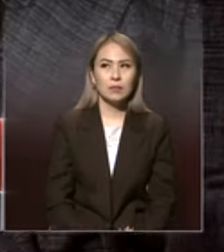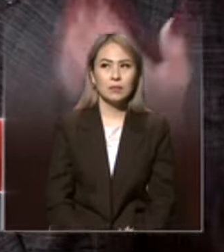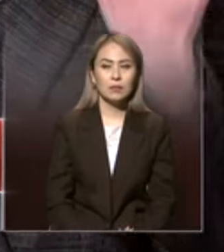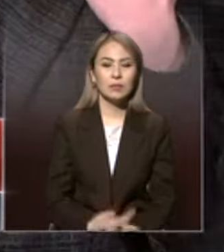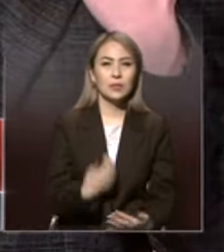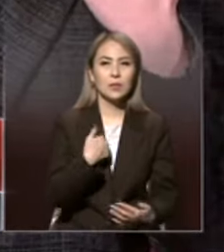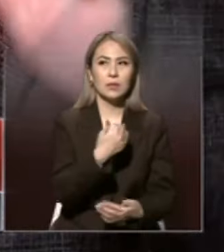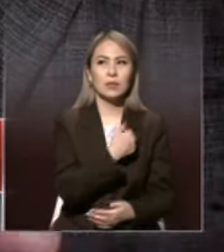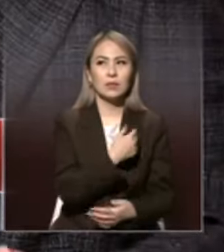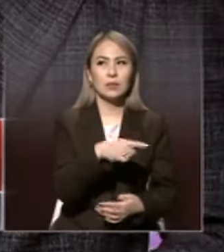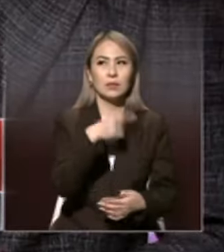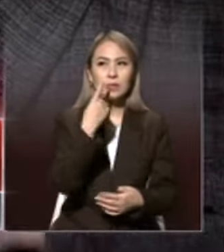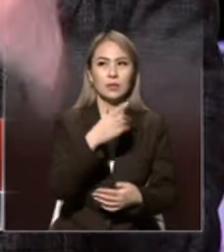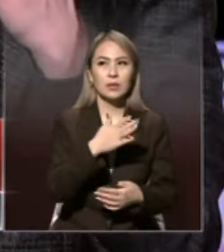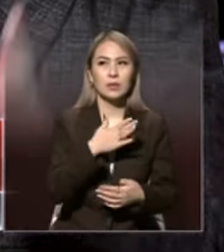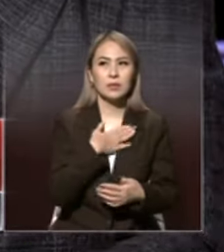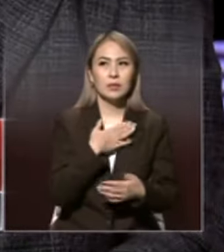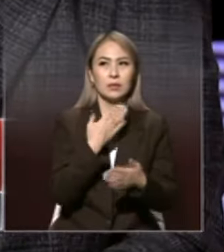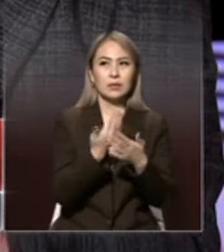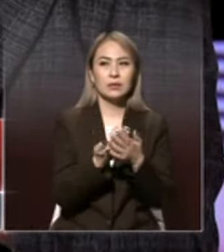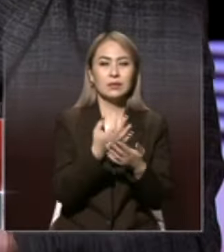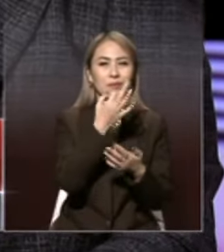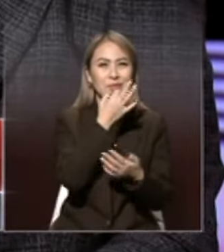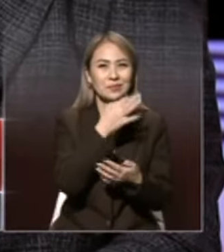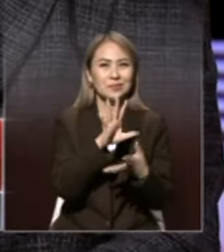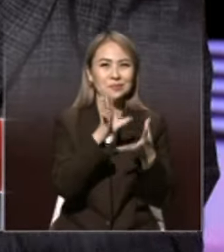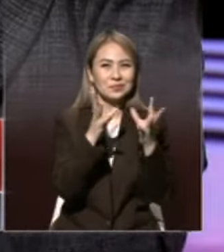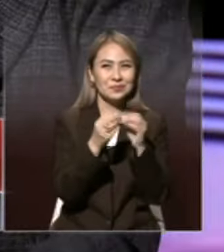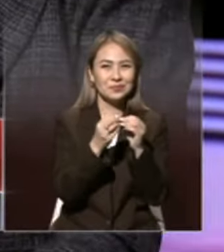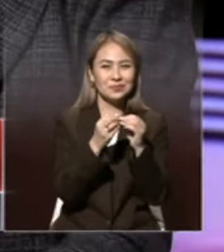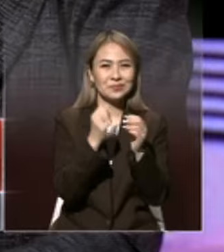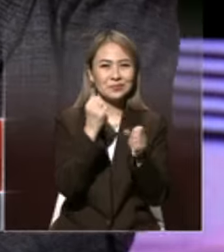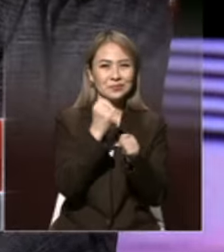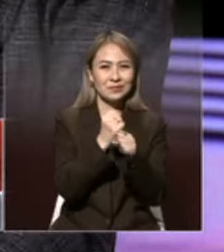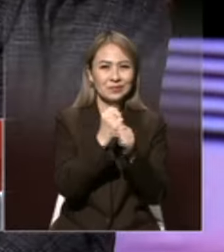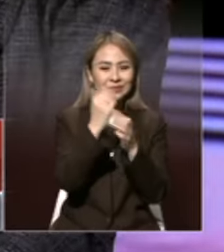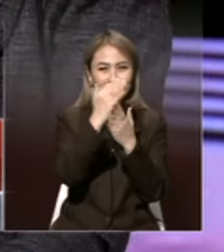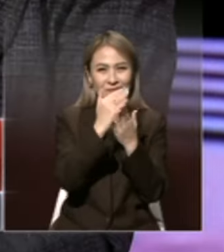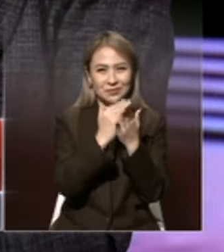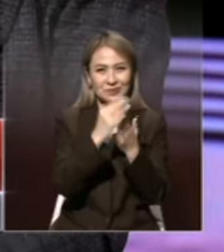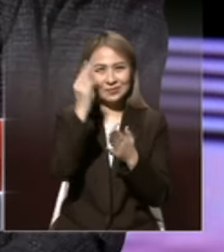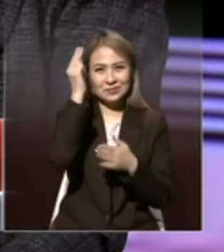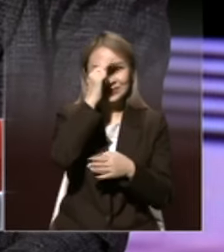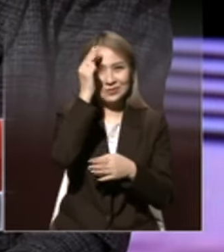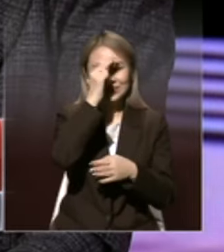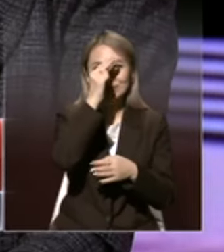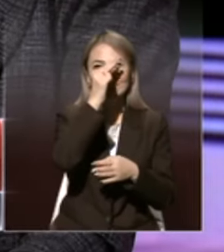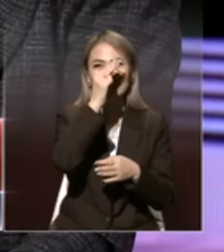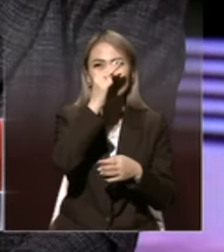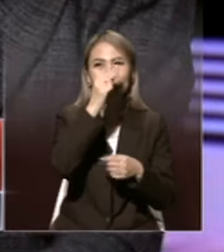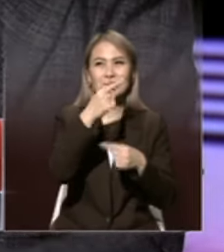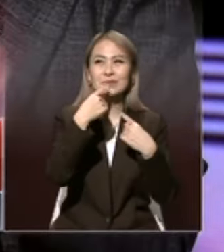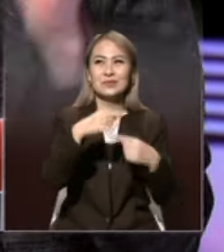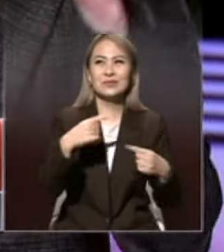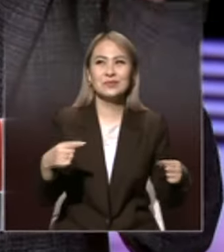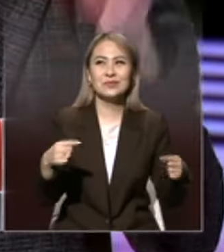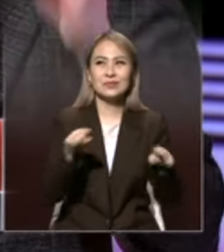нәрсе, бізде кез келген өнімде болсын, медиада болсын, білімде болсын, тағы басқа жақтарда